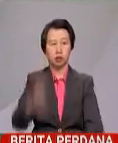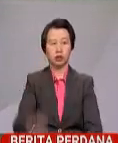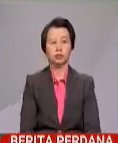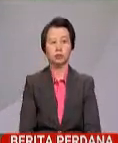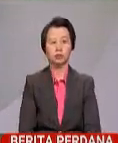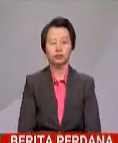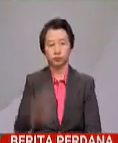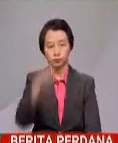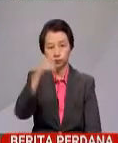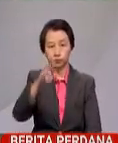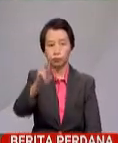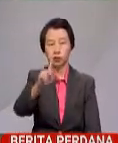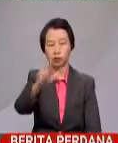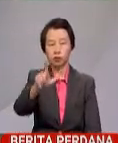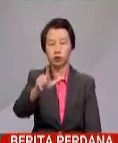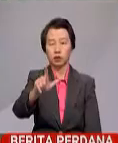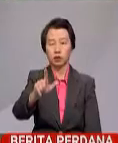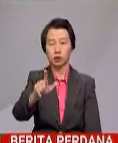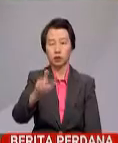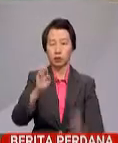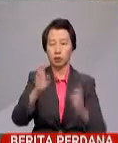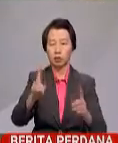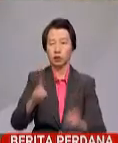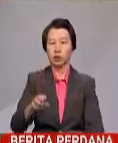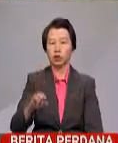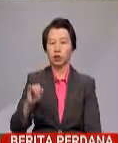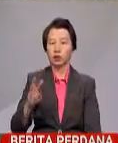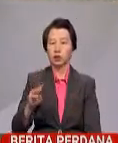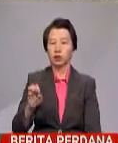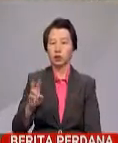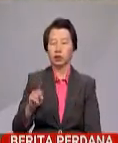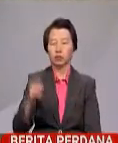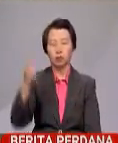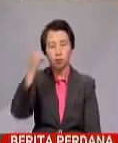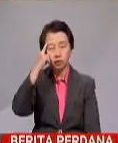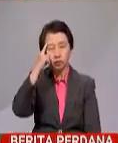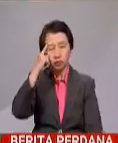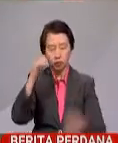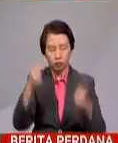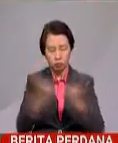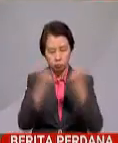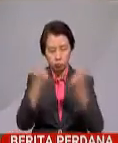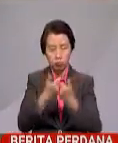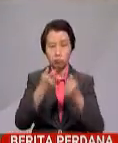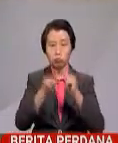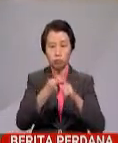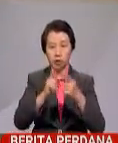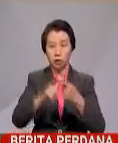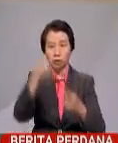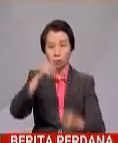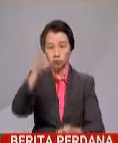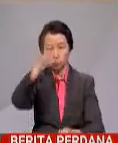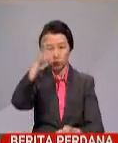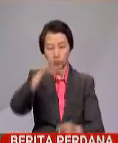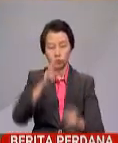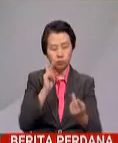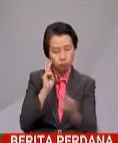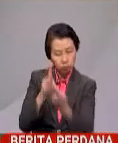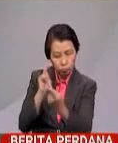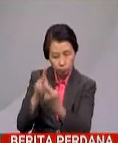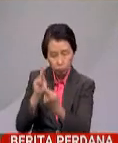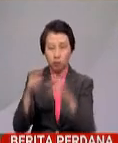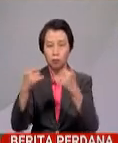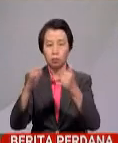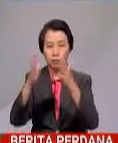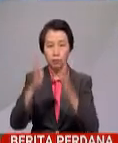jurulatih pasukan KL Hockey Academy pula, Iman Gobinathan menganggap perlawanan persahabatan hari ini adalah bagi mencari keserasian antara